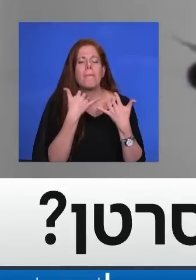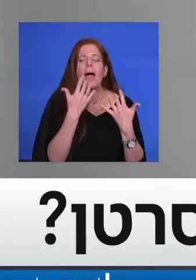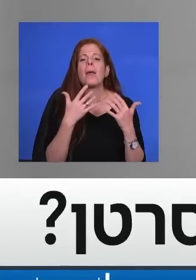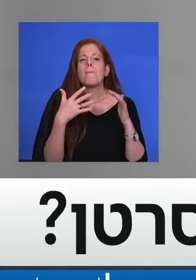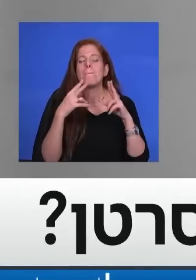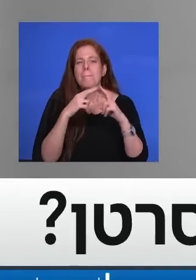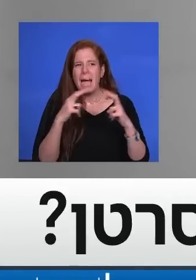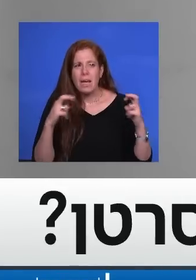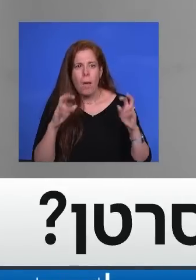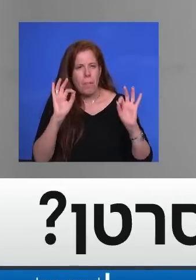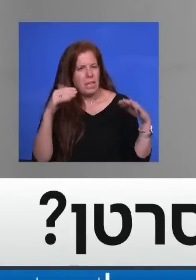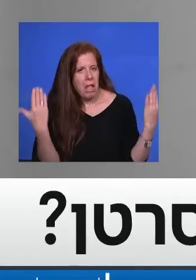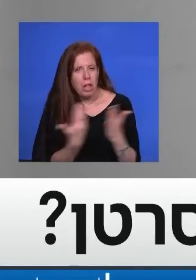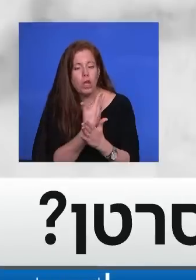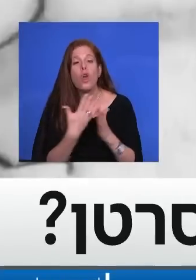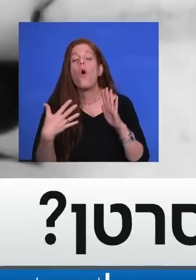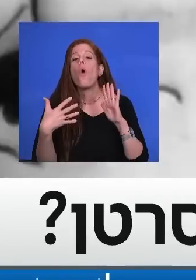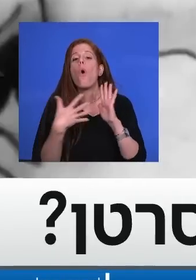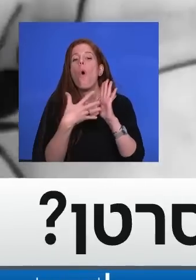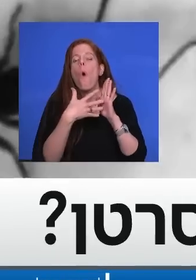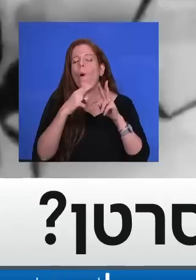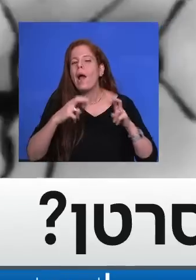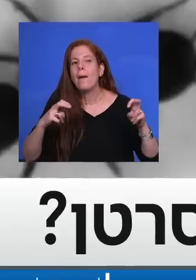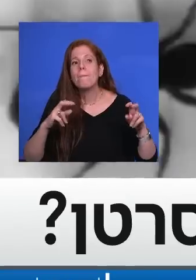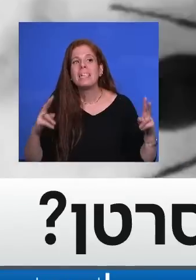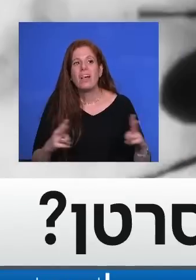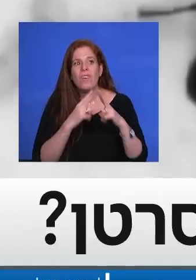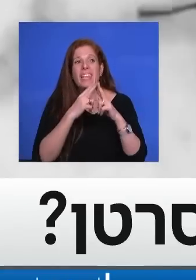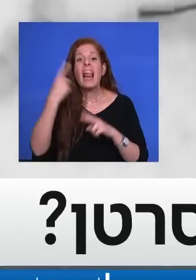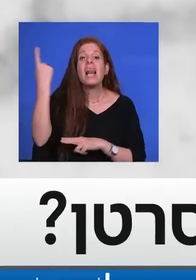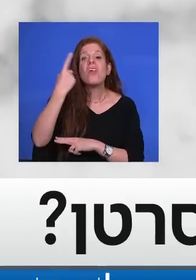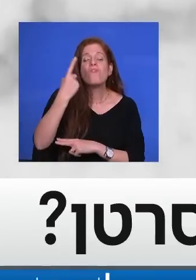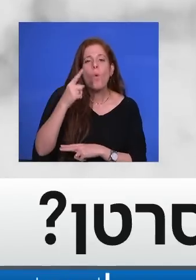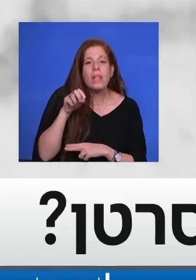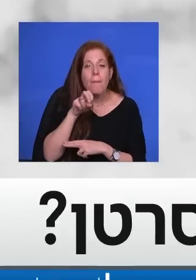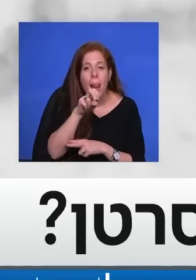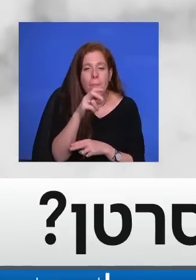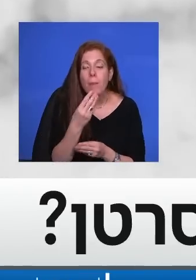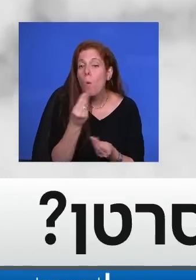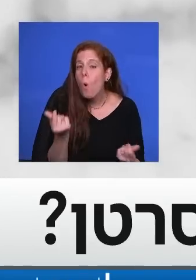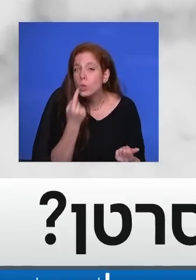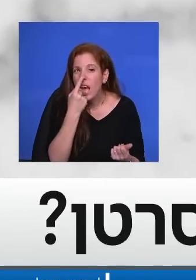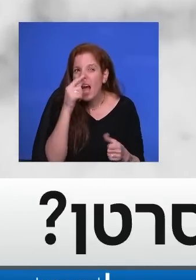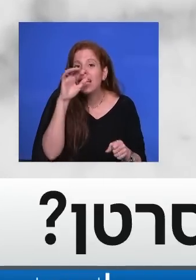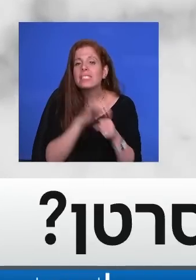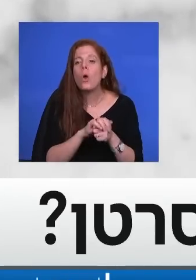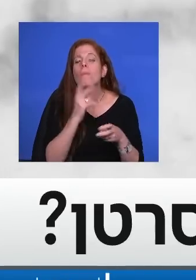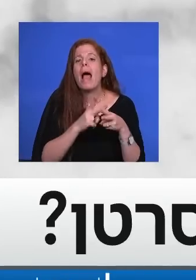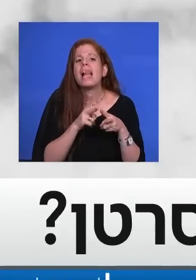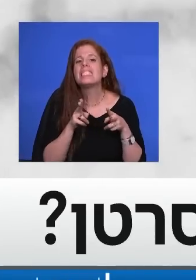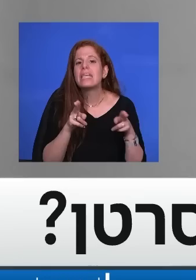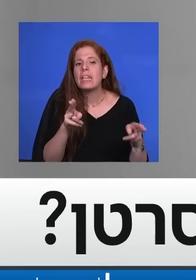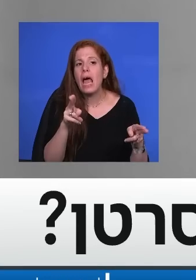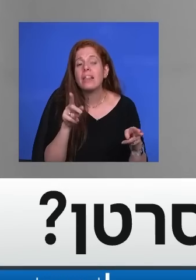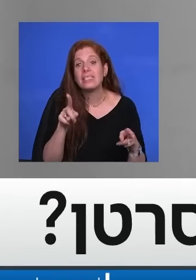פורץ דרך, חוקרים בצרפת, אילפו נמלים בעזרת חוש הריח שלהם לזהות מחלת סרטן בקרב